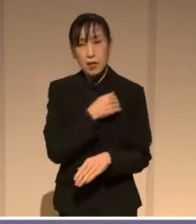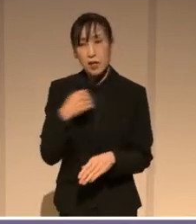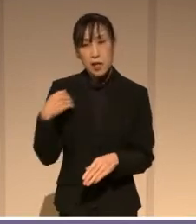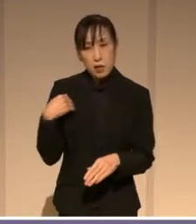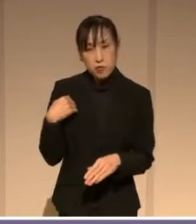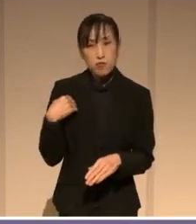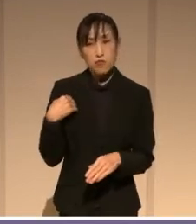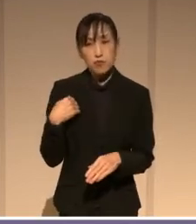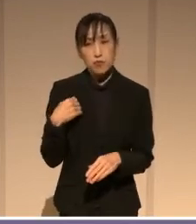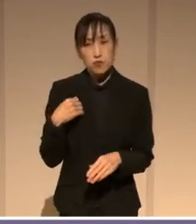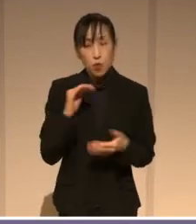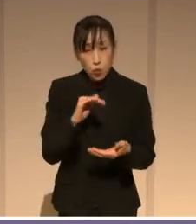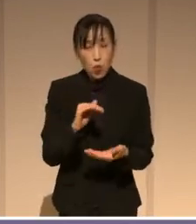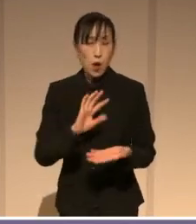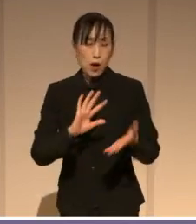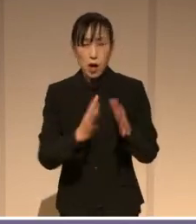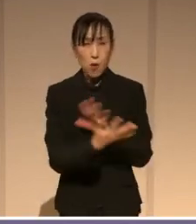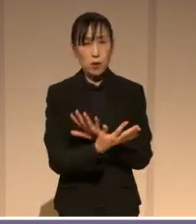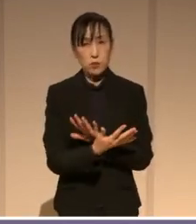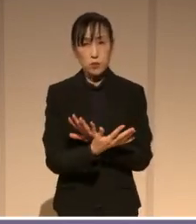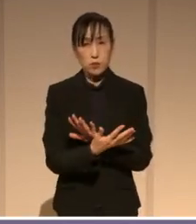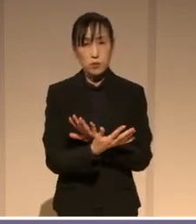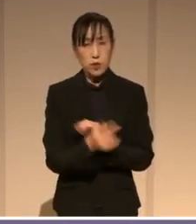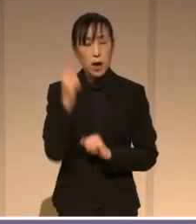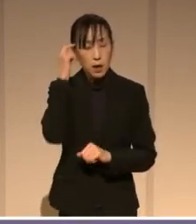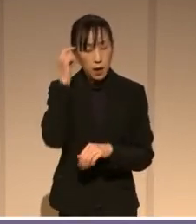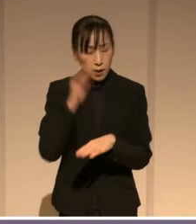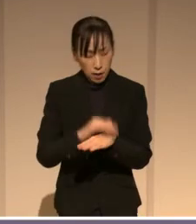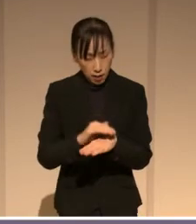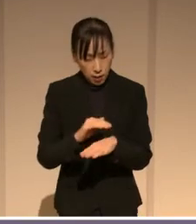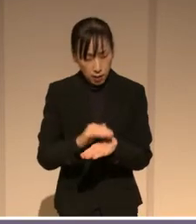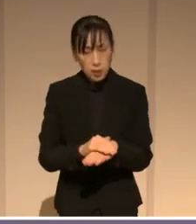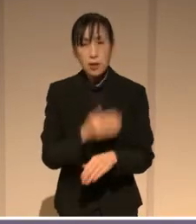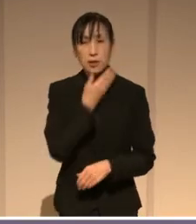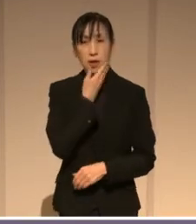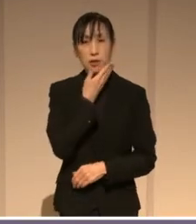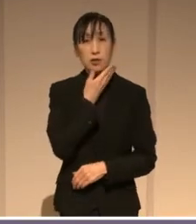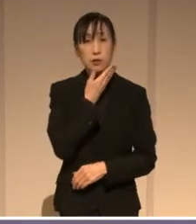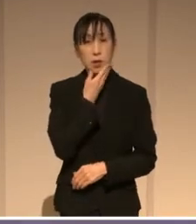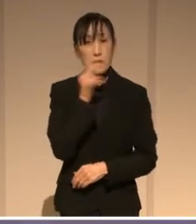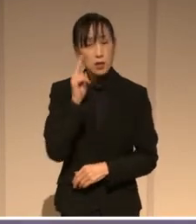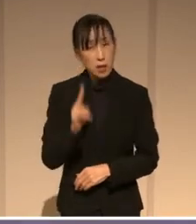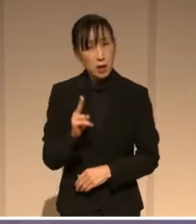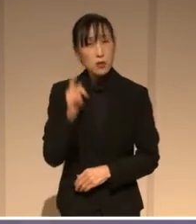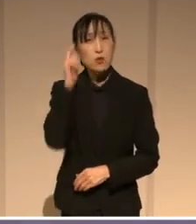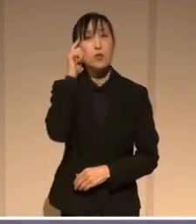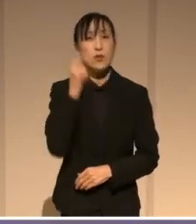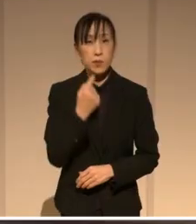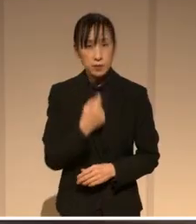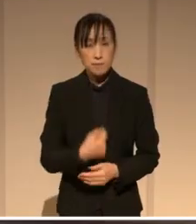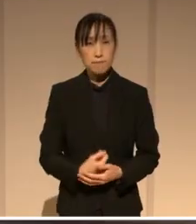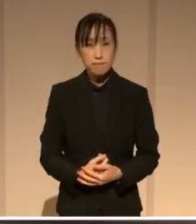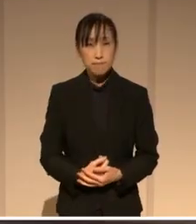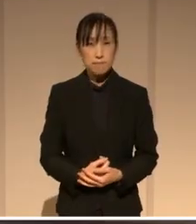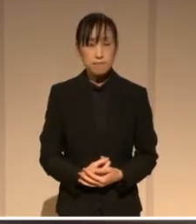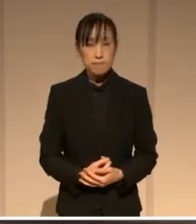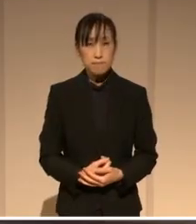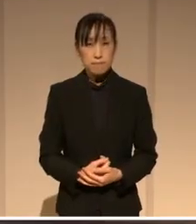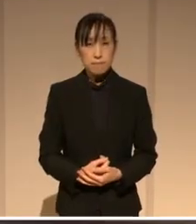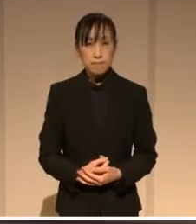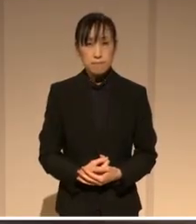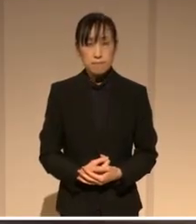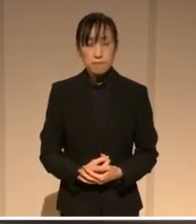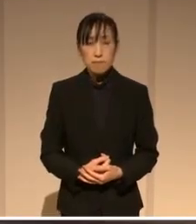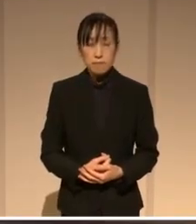にすごく考え方が大切だなと思っていつも行動していますんよく結構